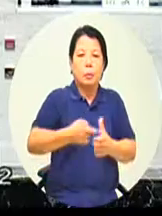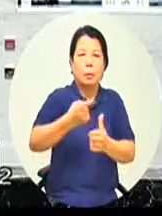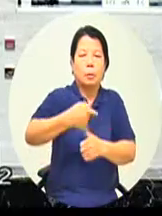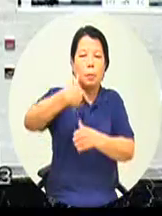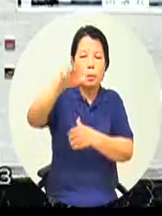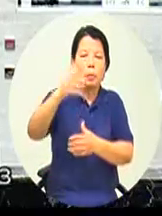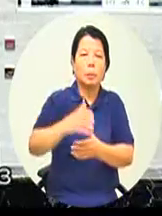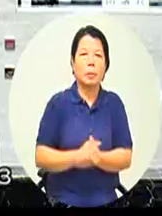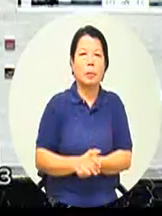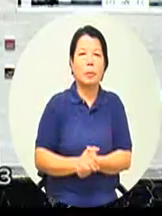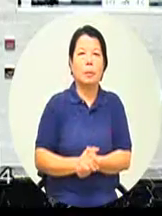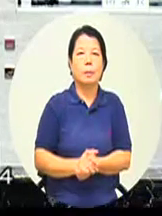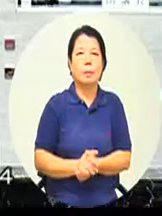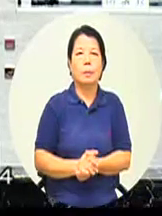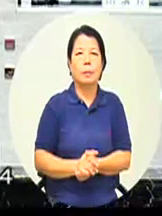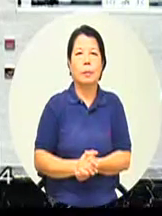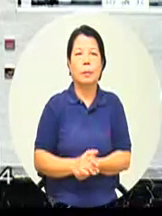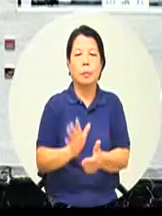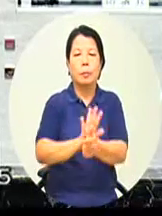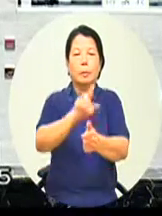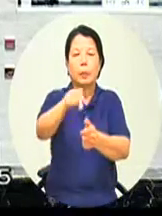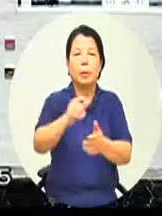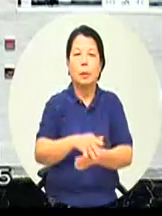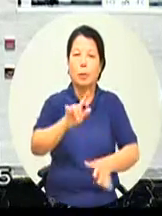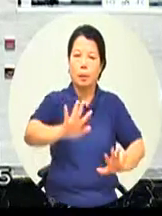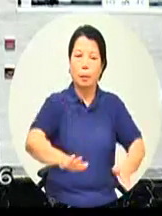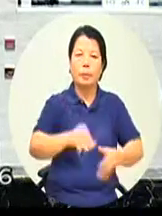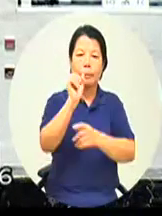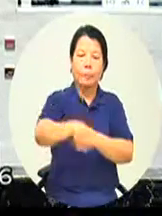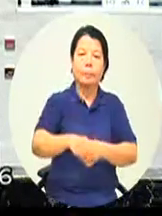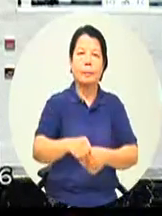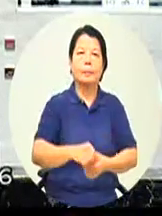接待外宾？好，那我们就这么决定。好，